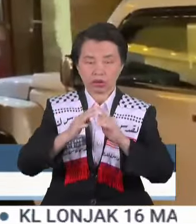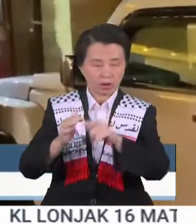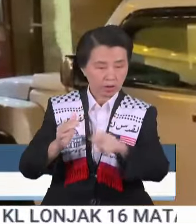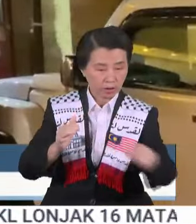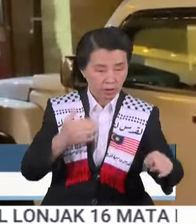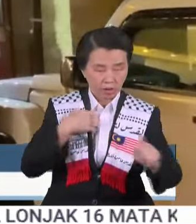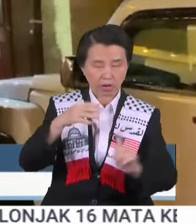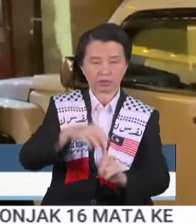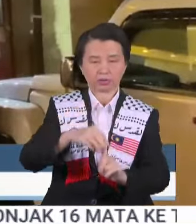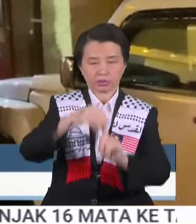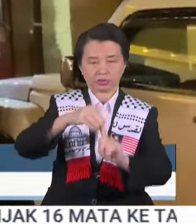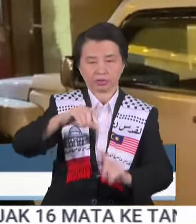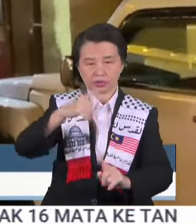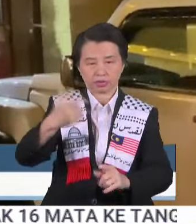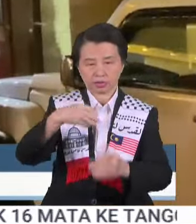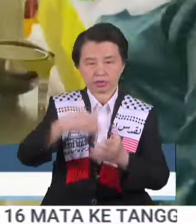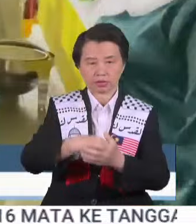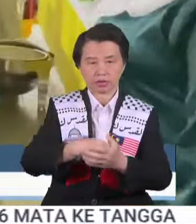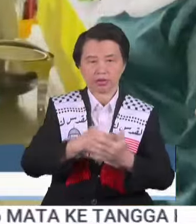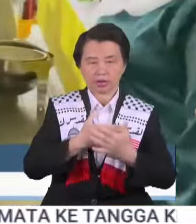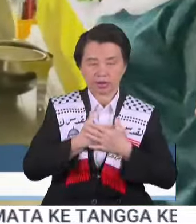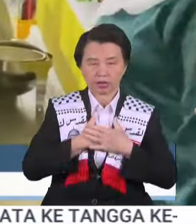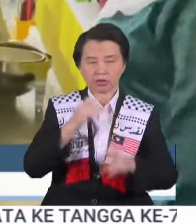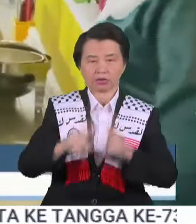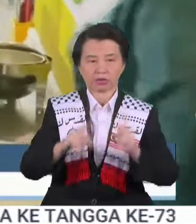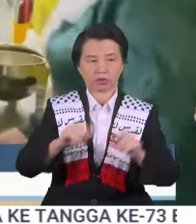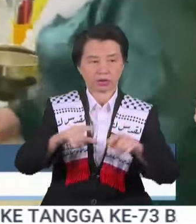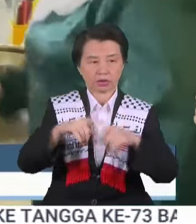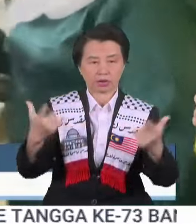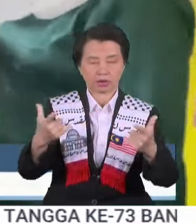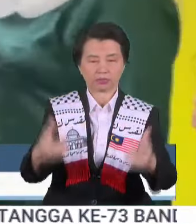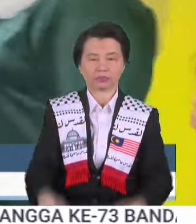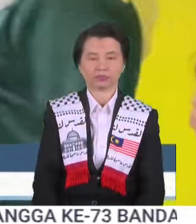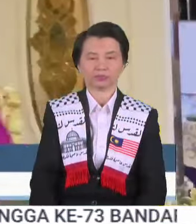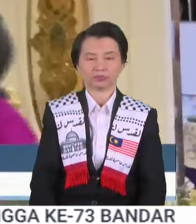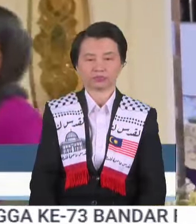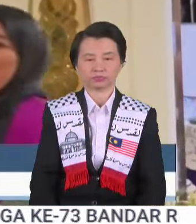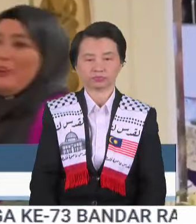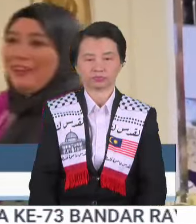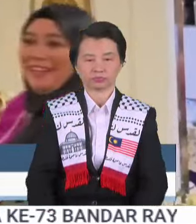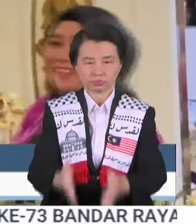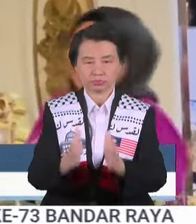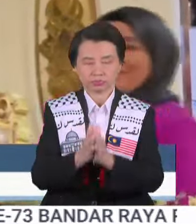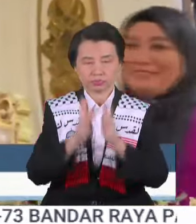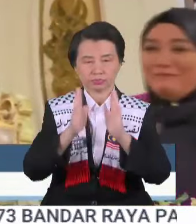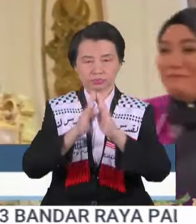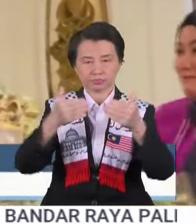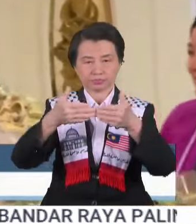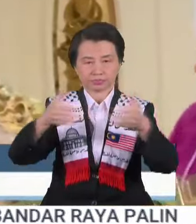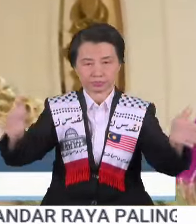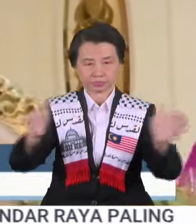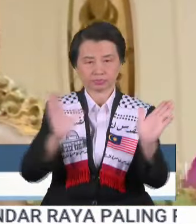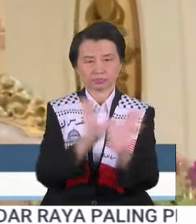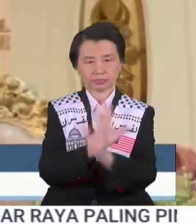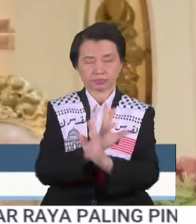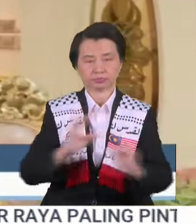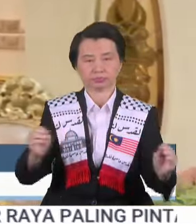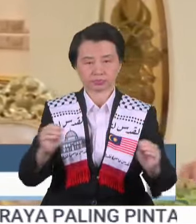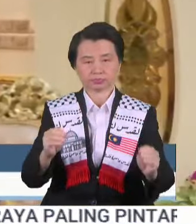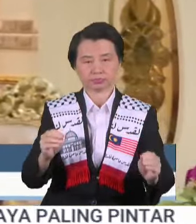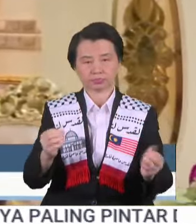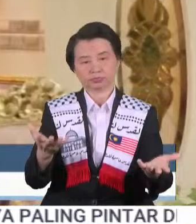ada keunikan lain dalam hati orang yang berbeza. Keunikan rumah terbuka di Sarawak